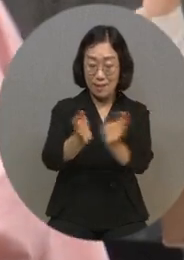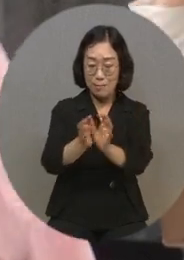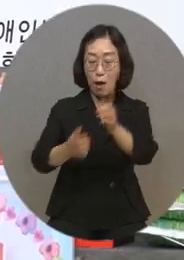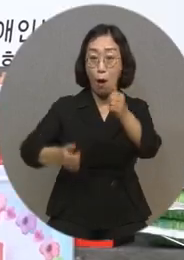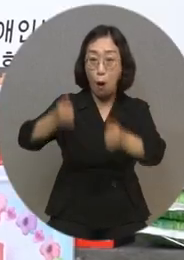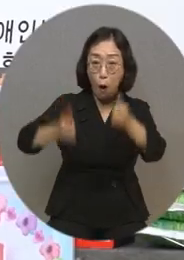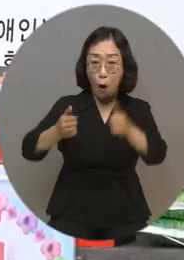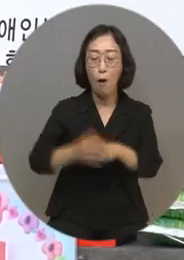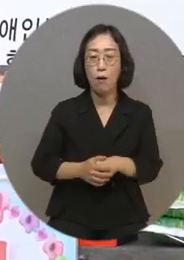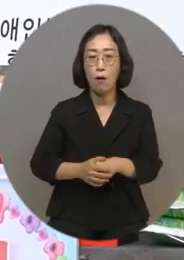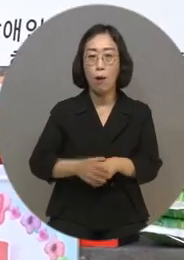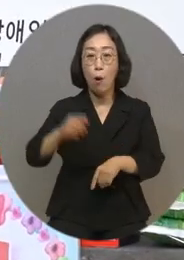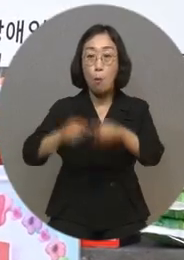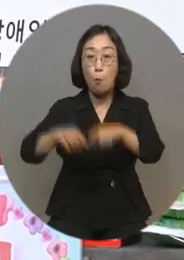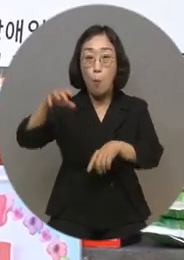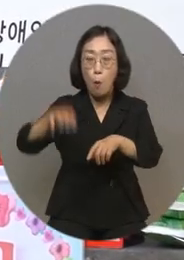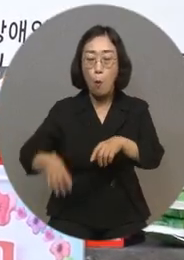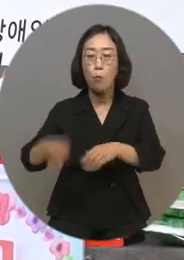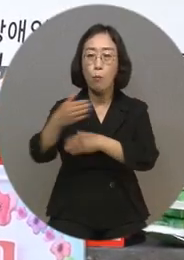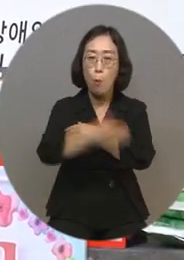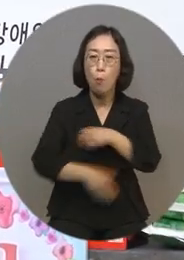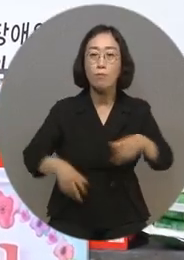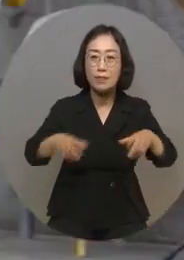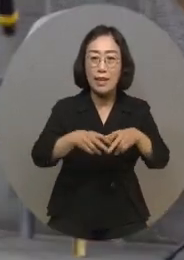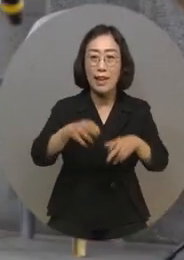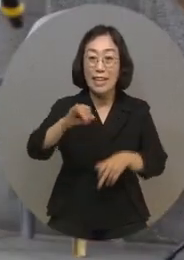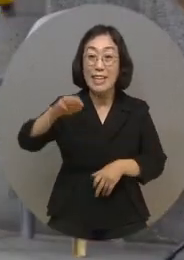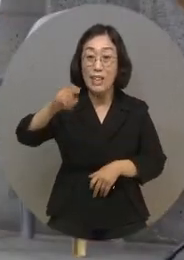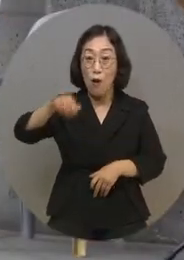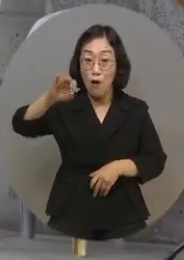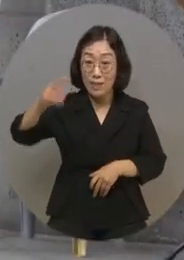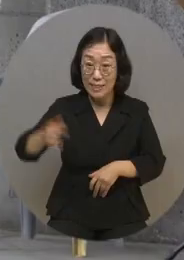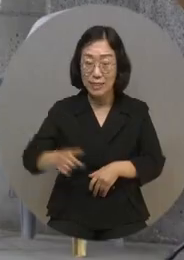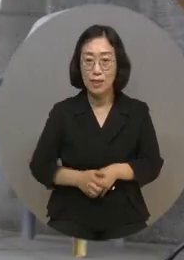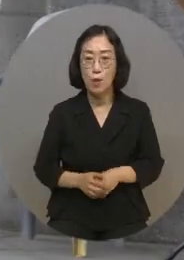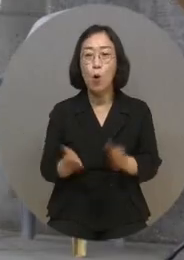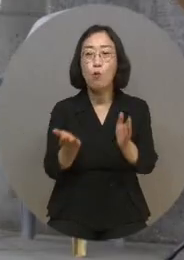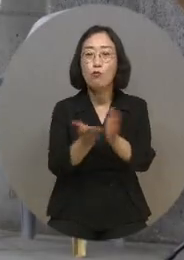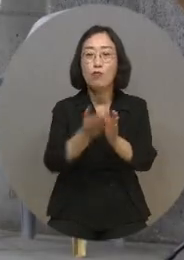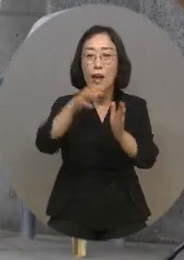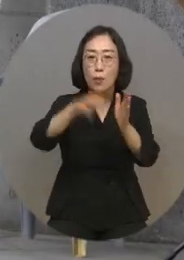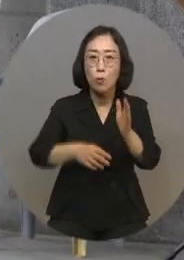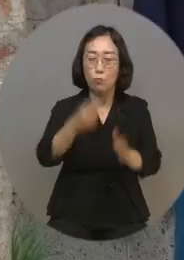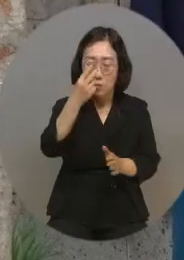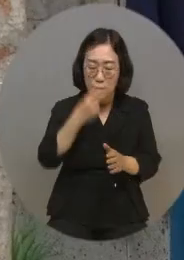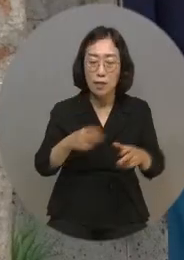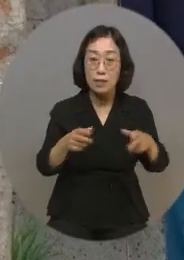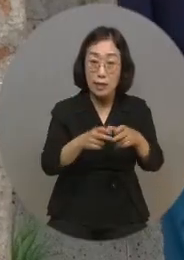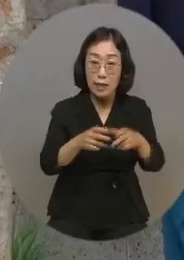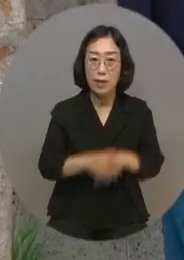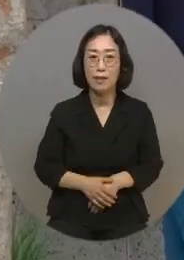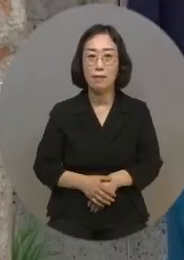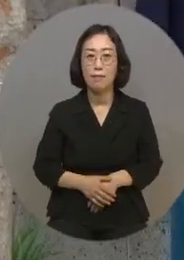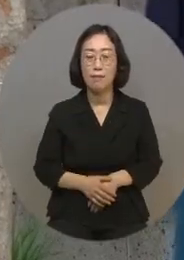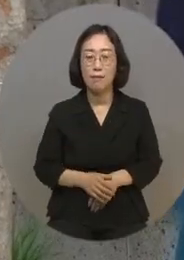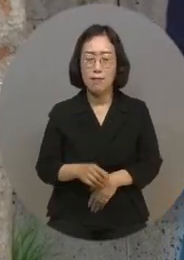진행되었으며 목포에서 온 지체장애인 이경식 씨와 군산에서 온 시각장애인 안진유 씨가 각각